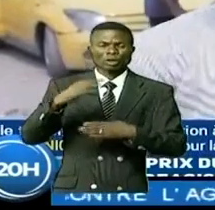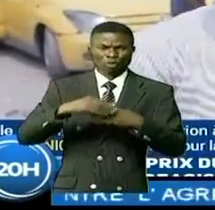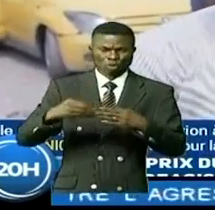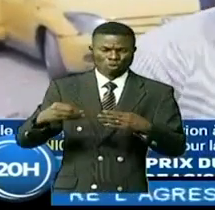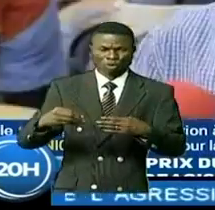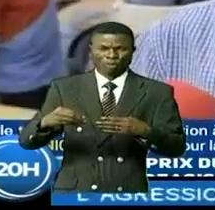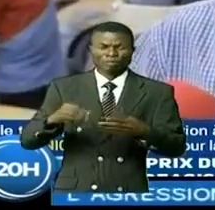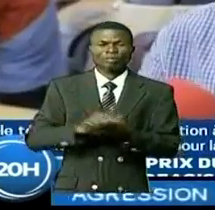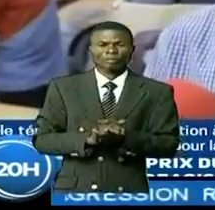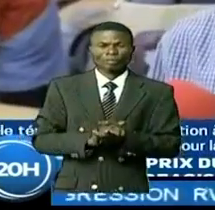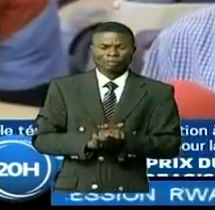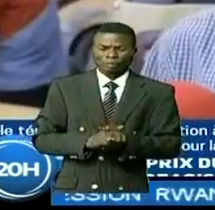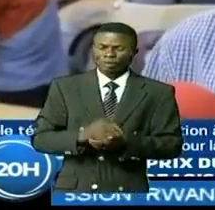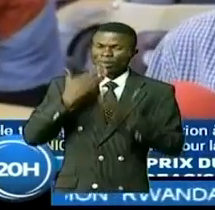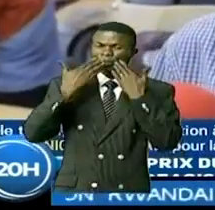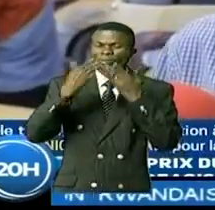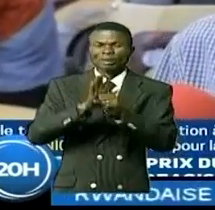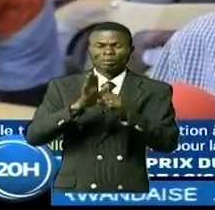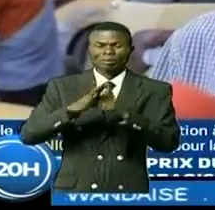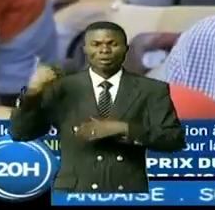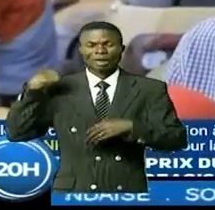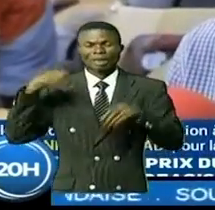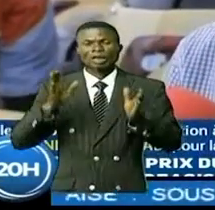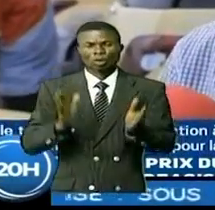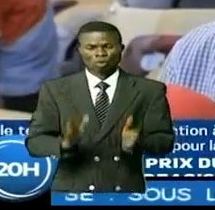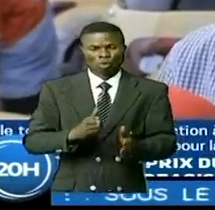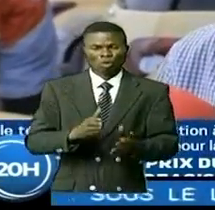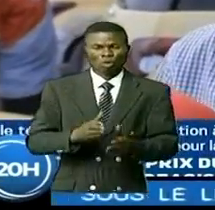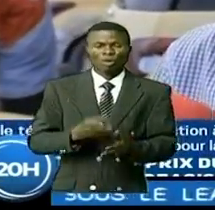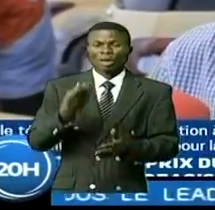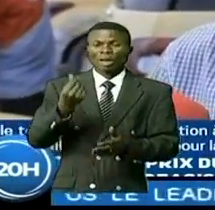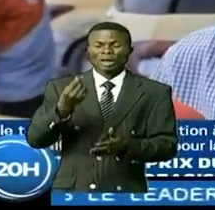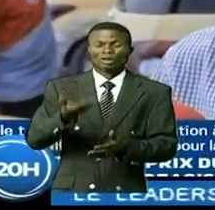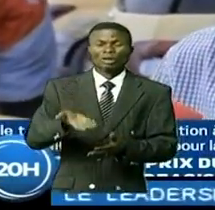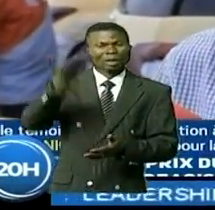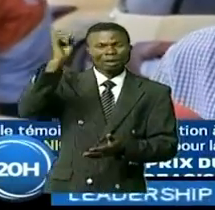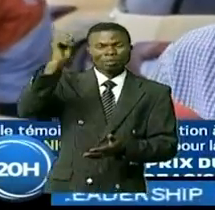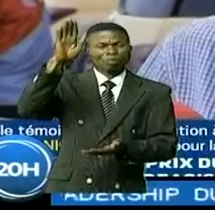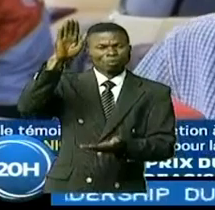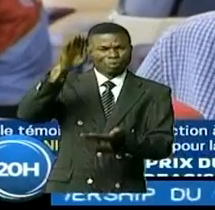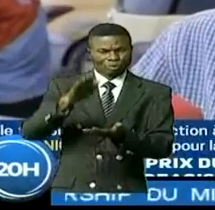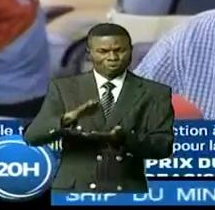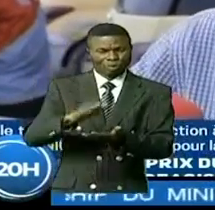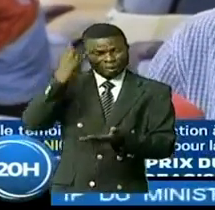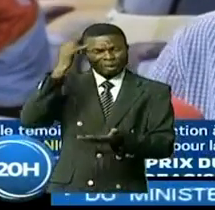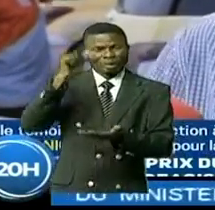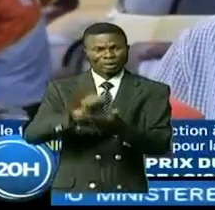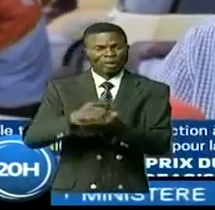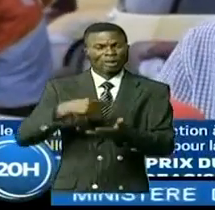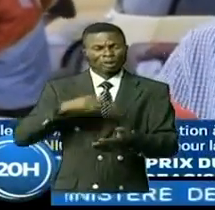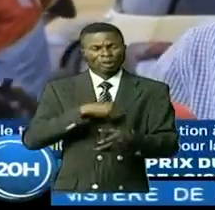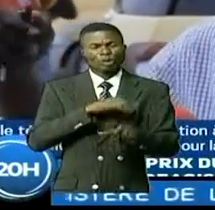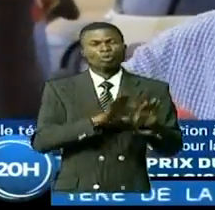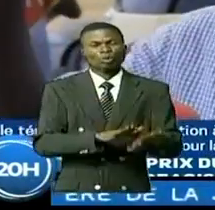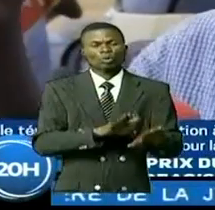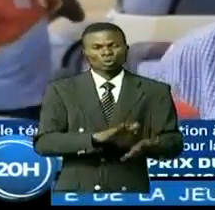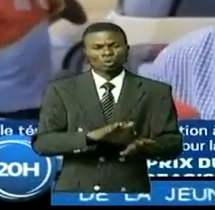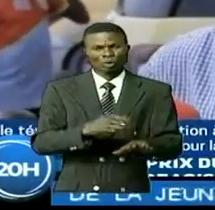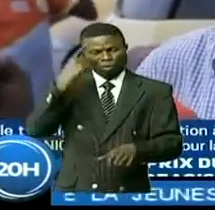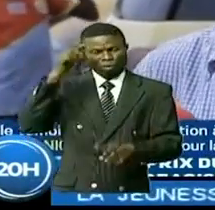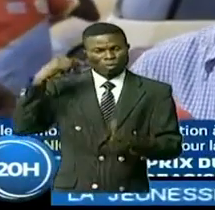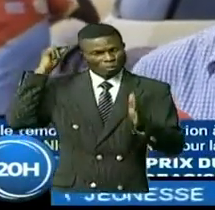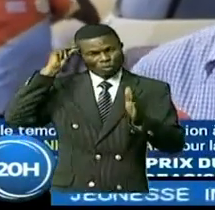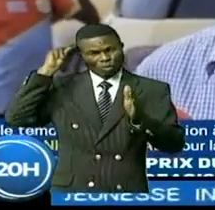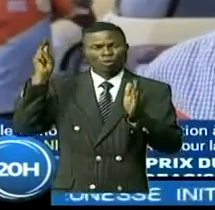À maintenir. Grâce à l'État, à diminuer les bisous. C'est de telles initiatives que nous encourageons du côté du